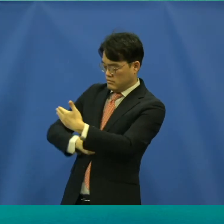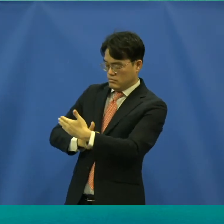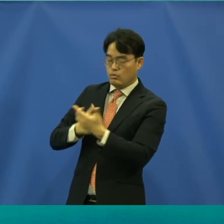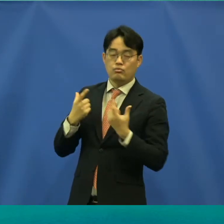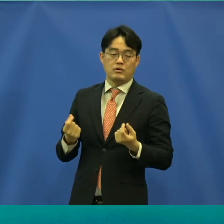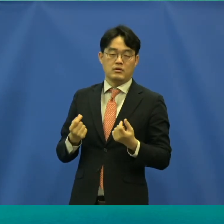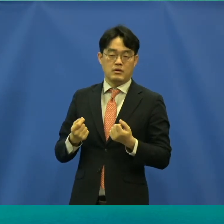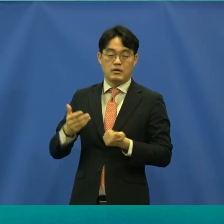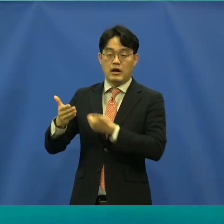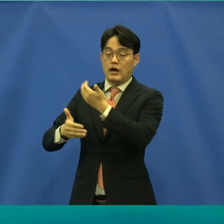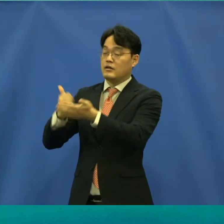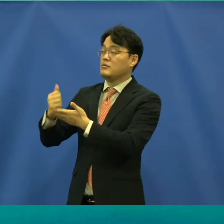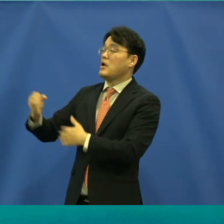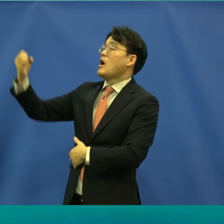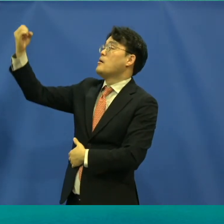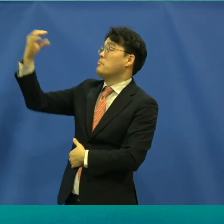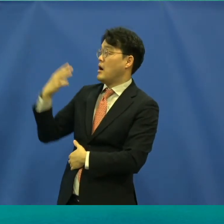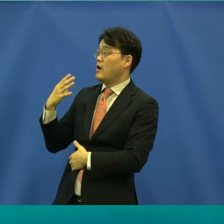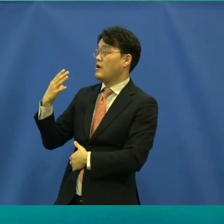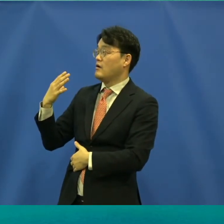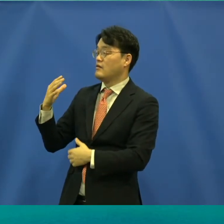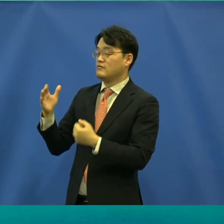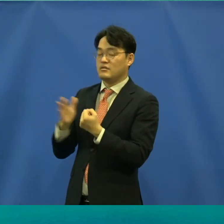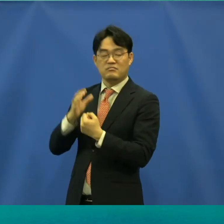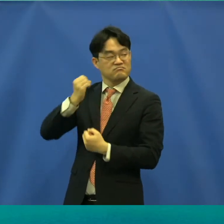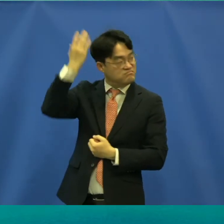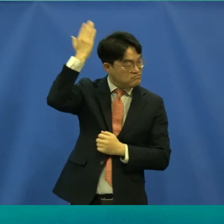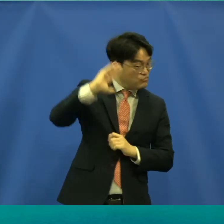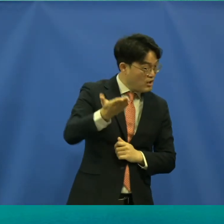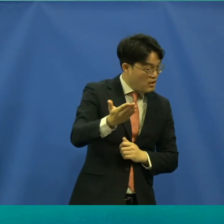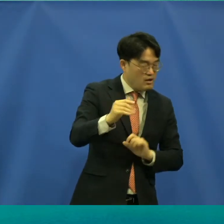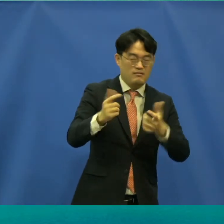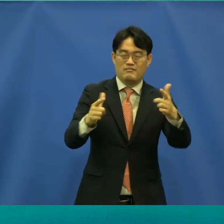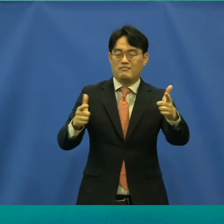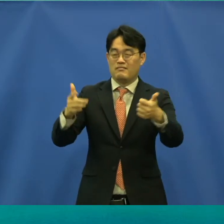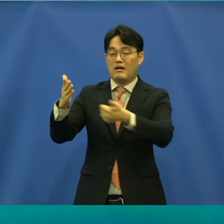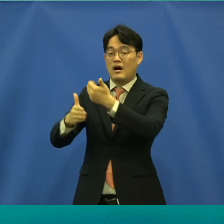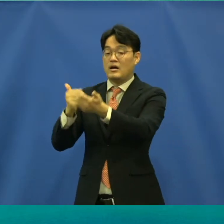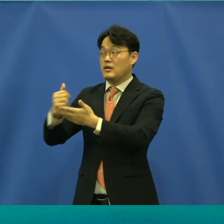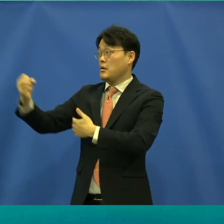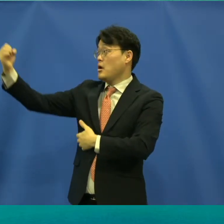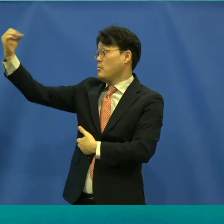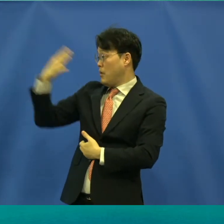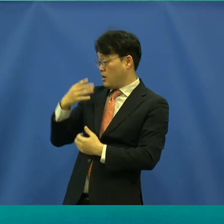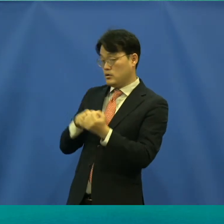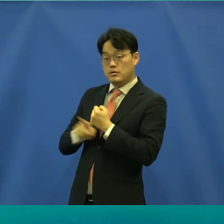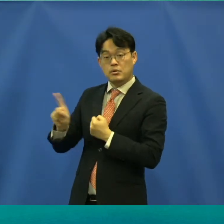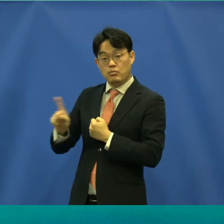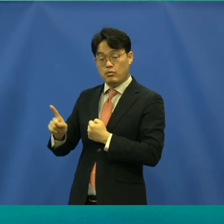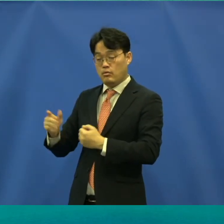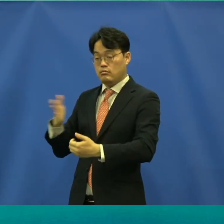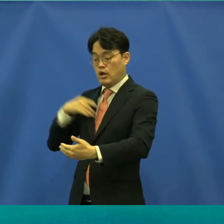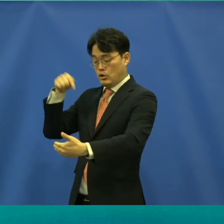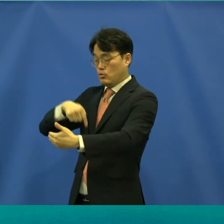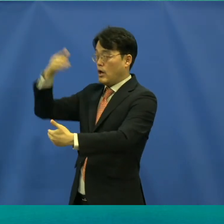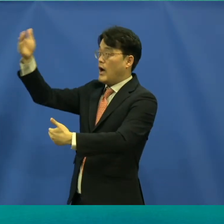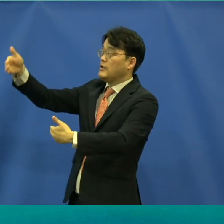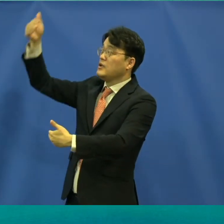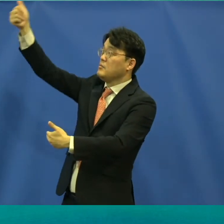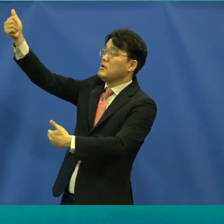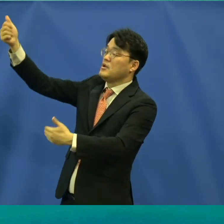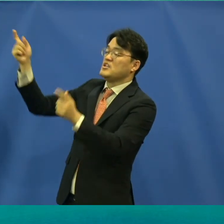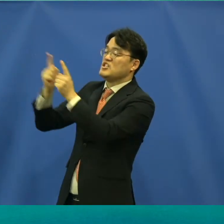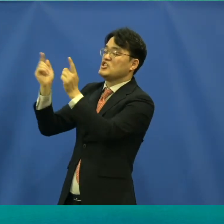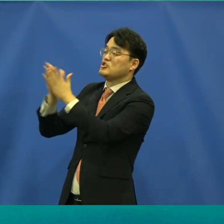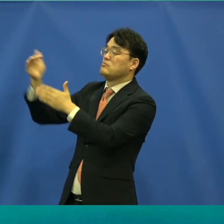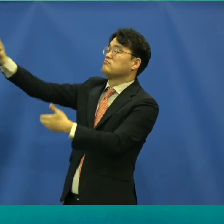가볍게 들을 얘기가 아니죠. 여러분, 회사의 상급자가 나에게 기니 개인적으로 중요한 말이라고 던져줬는데 내가 그걸 전혀